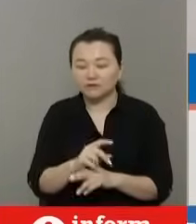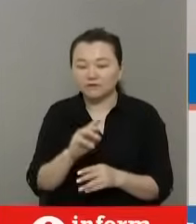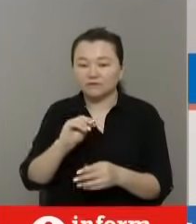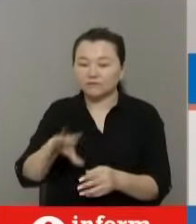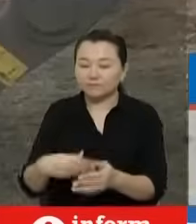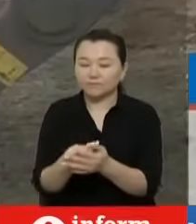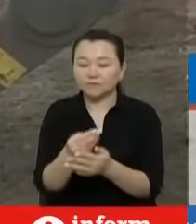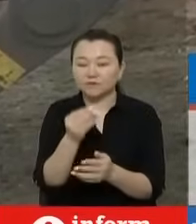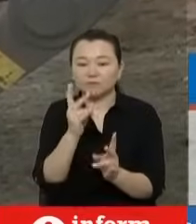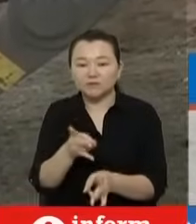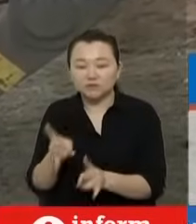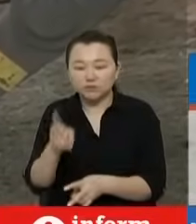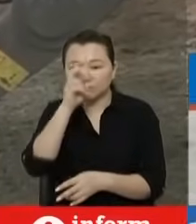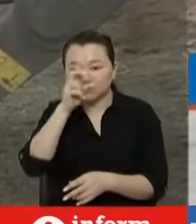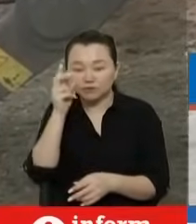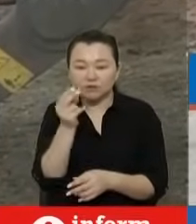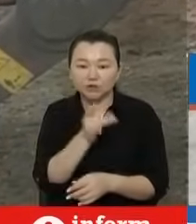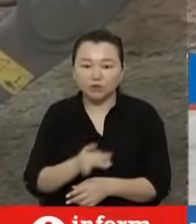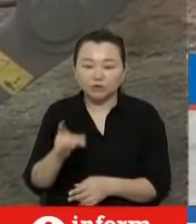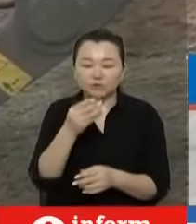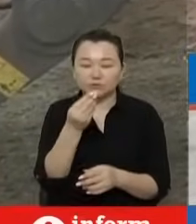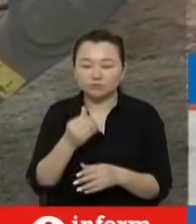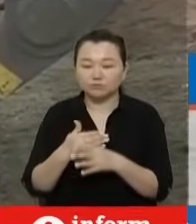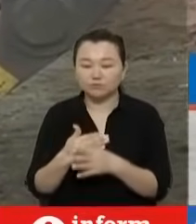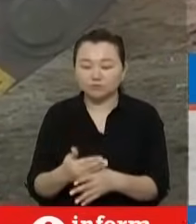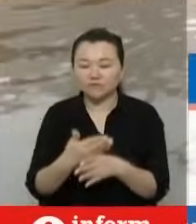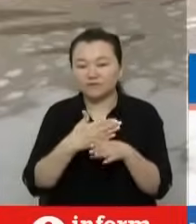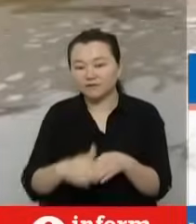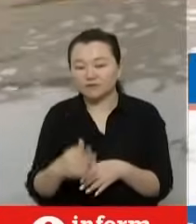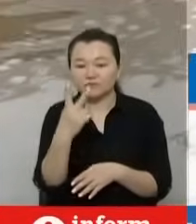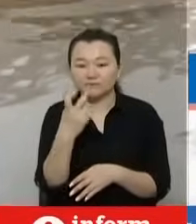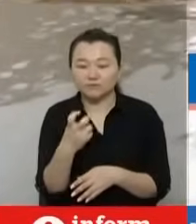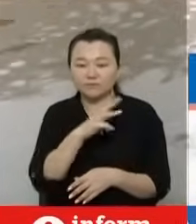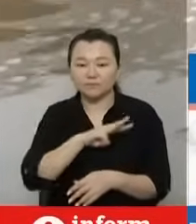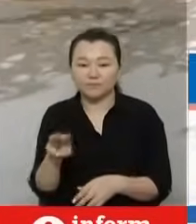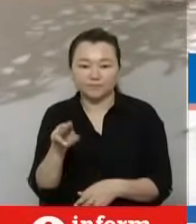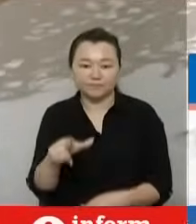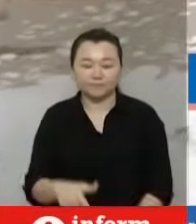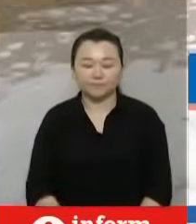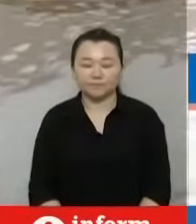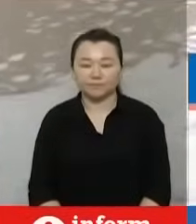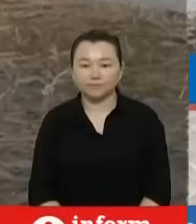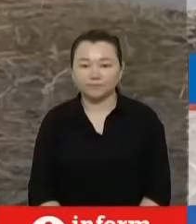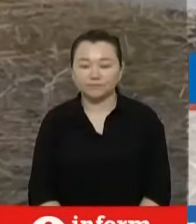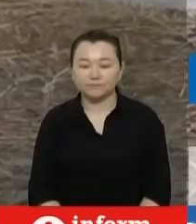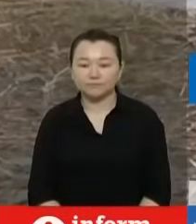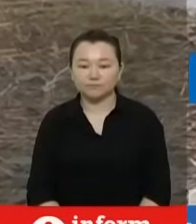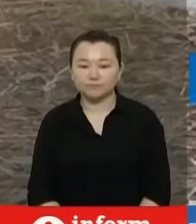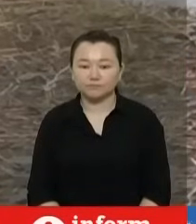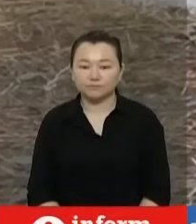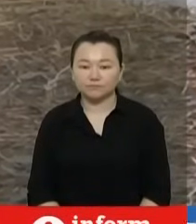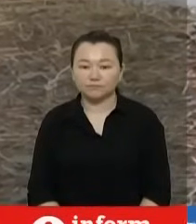ущерба пострадавшим из бюджета региона и спонсорских средств выделено более 200 миллионов тенге. Валентина Леонова, Алексей